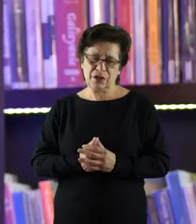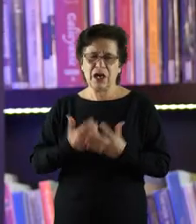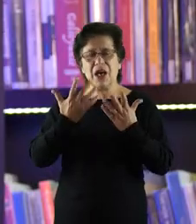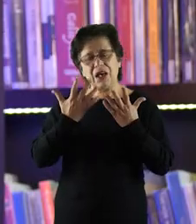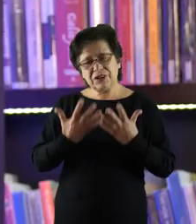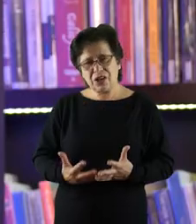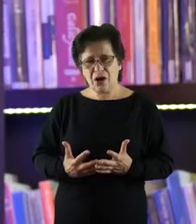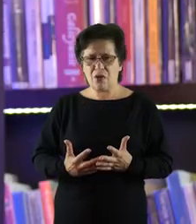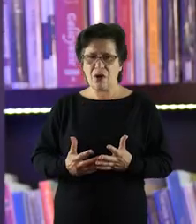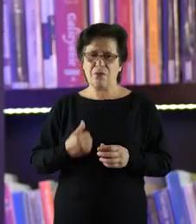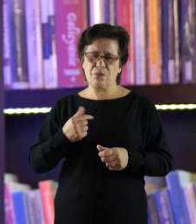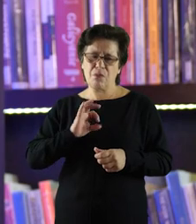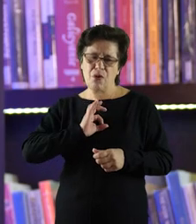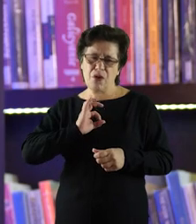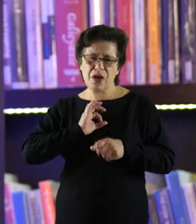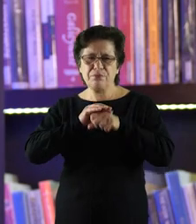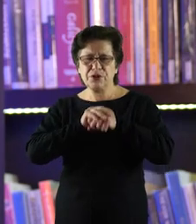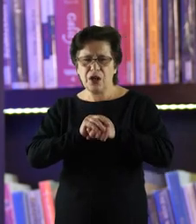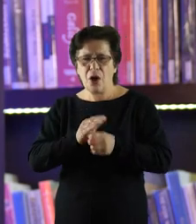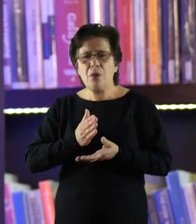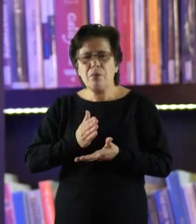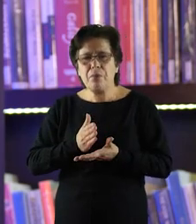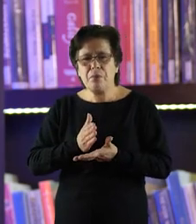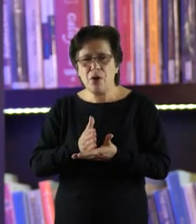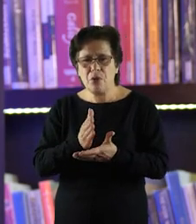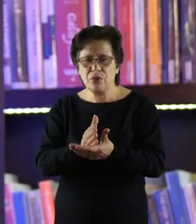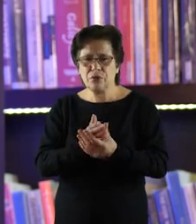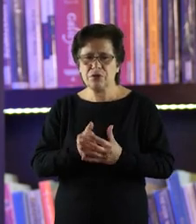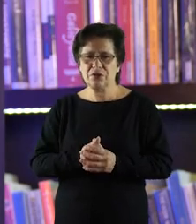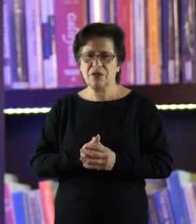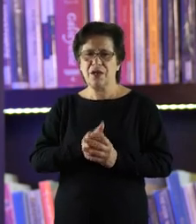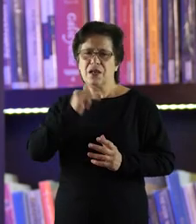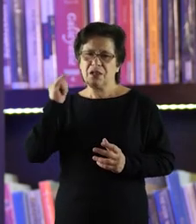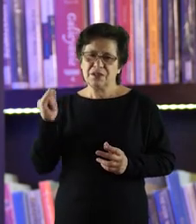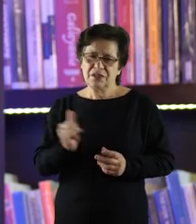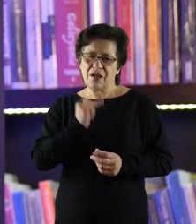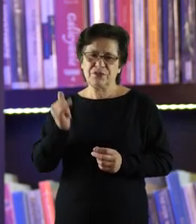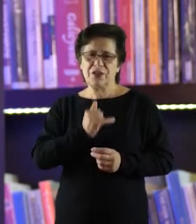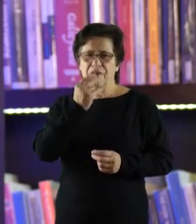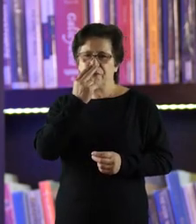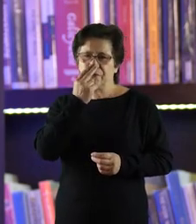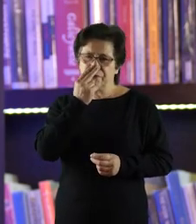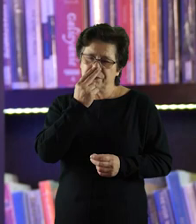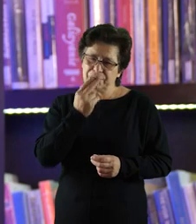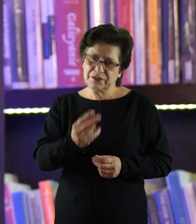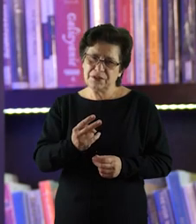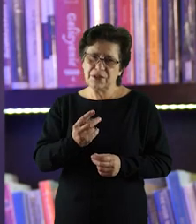tych łezkach, które, choć wiele lat minęło od jej kłopotów, ciągle jeszcze widziałam w Majki